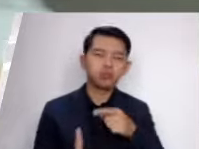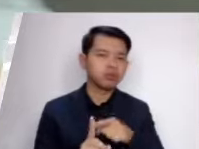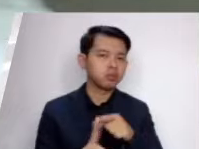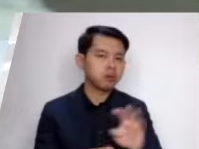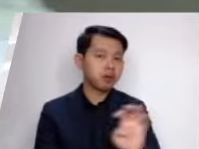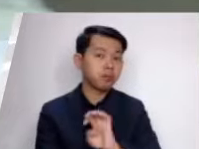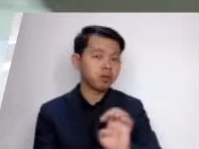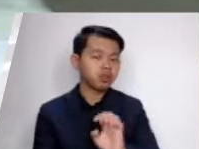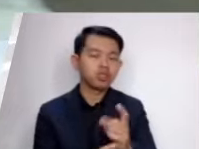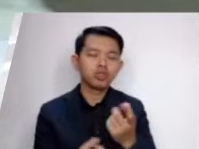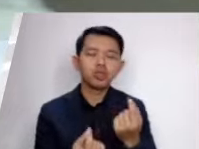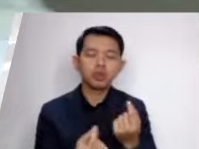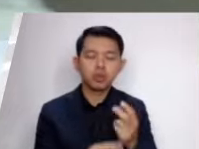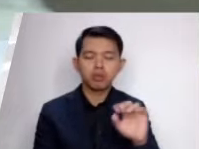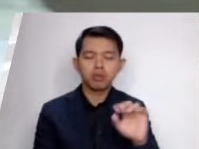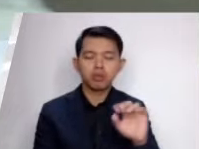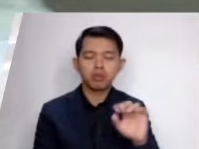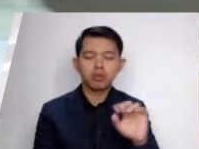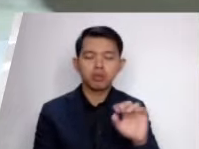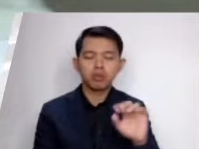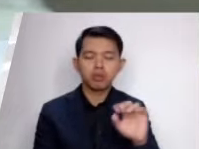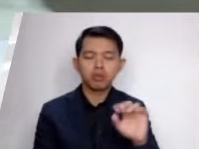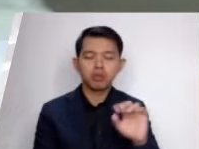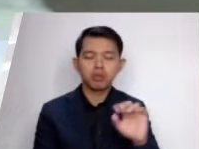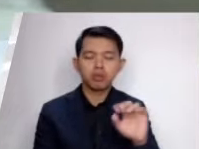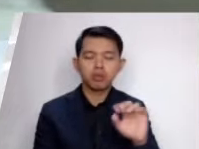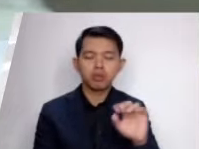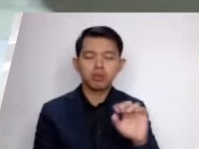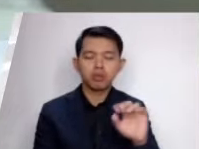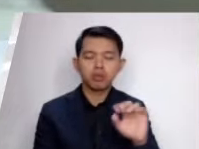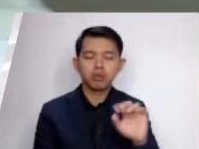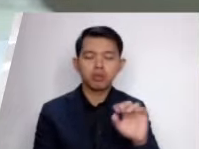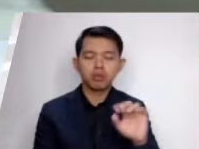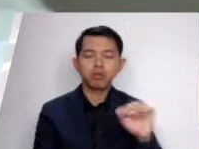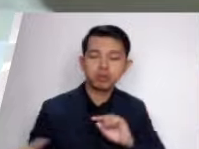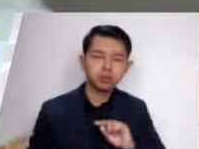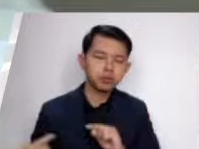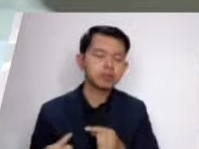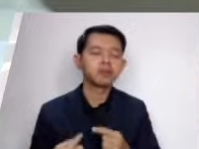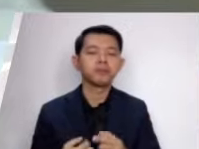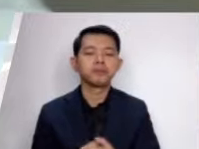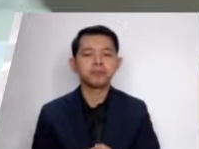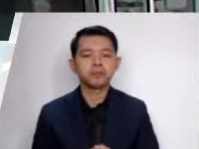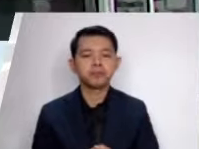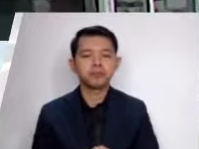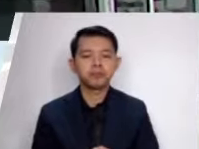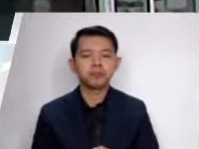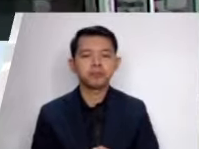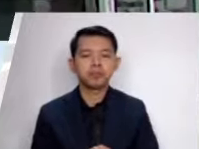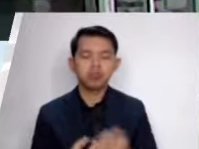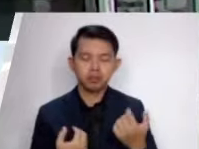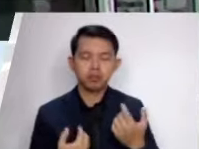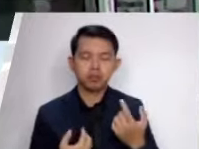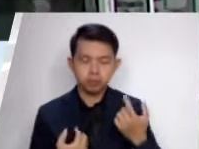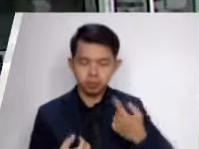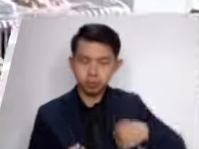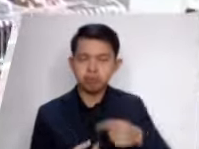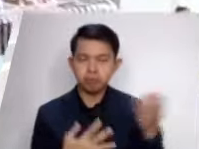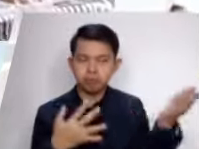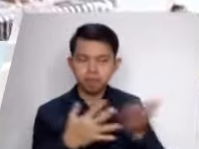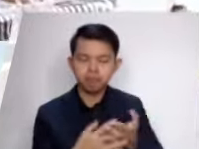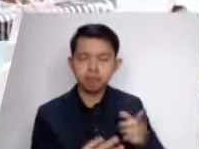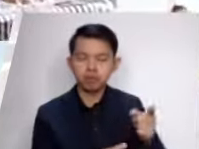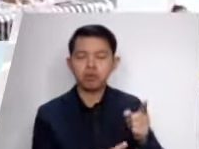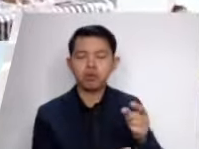will part of the evidence will be filed against the owners of this establishment. Kahapon may nakita ulit